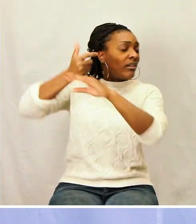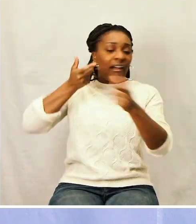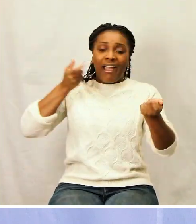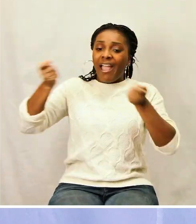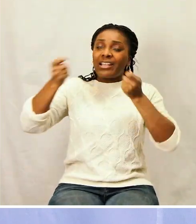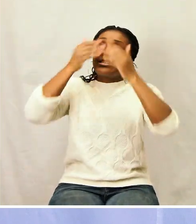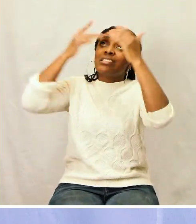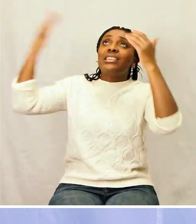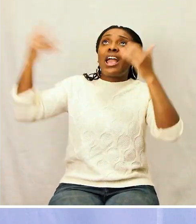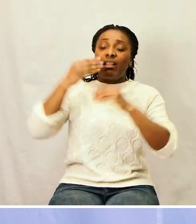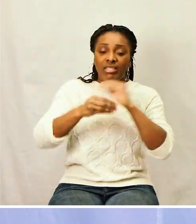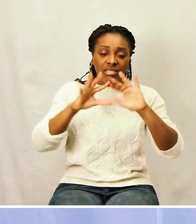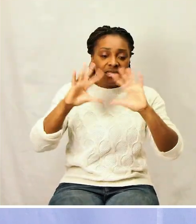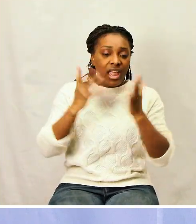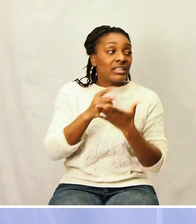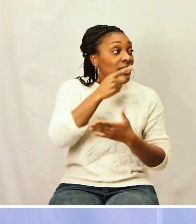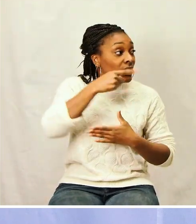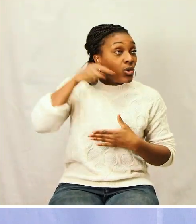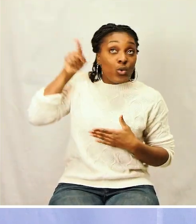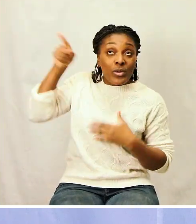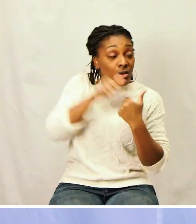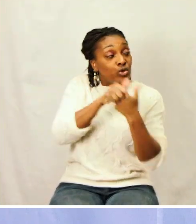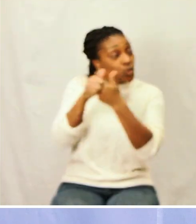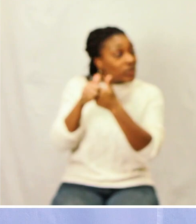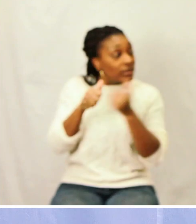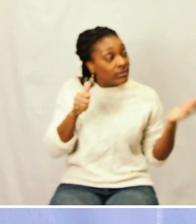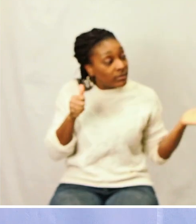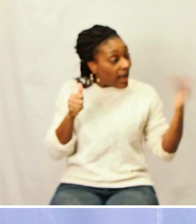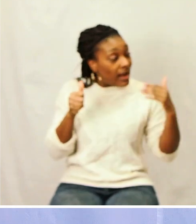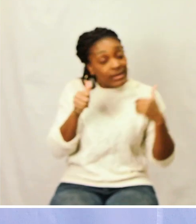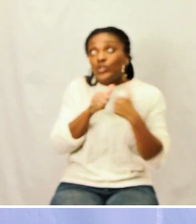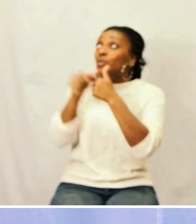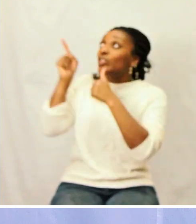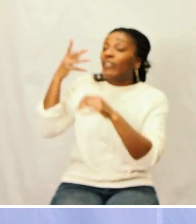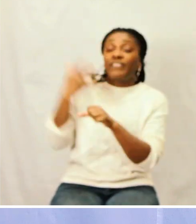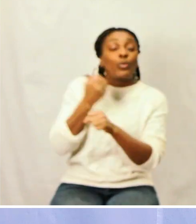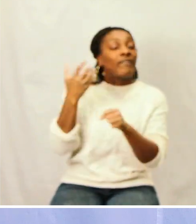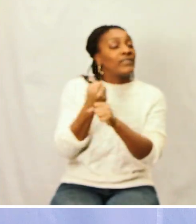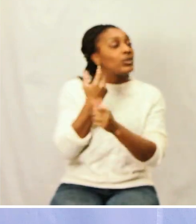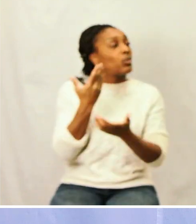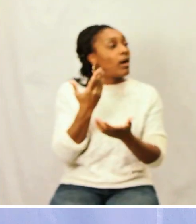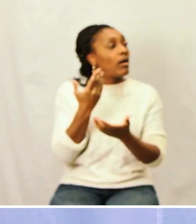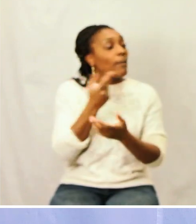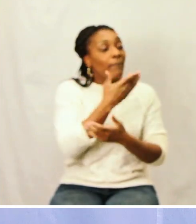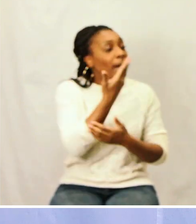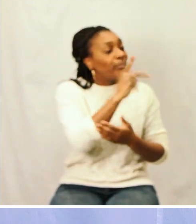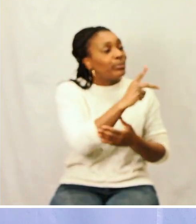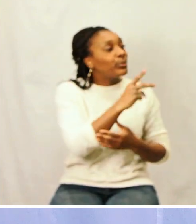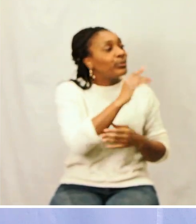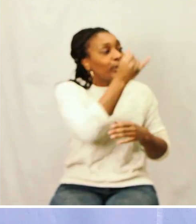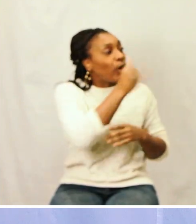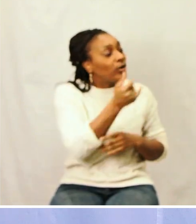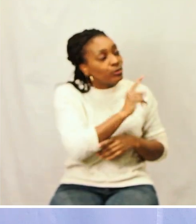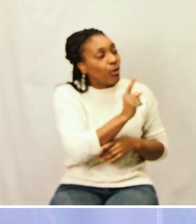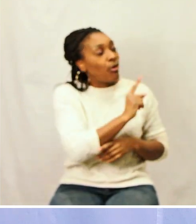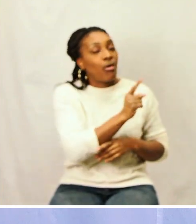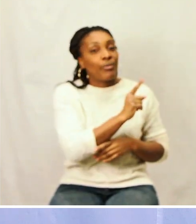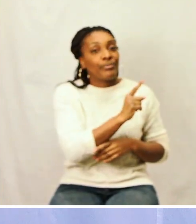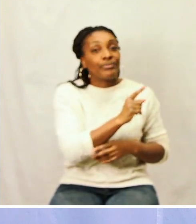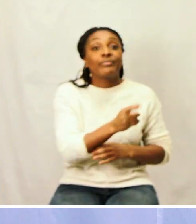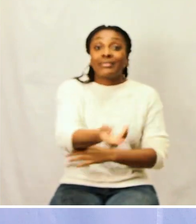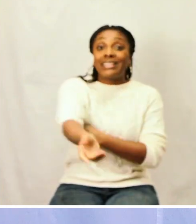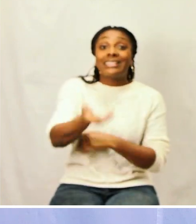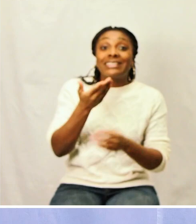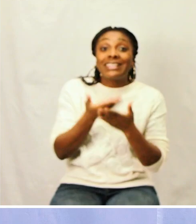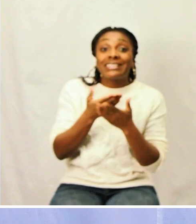comme au cieux et c'est lui que nous suivons c'est lui qui nous donnera et bien la victoire et la prospérité dans toutes les dimensions de notre vie il y a des choses